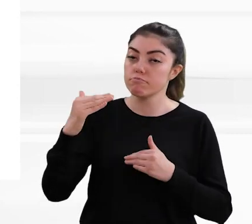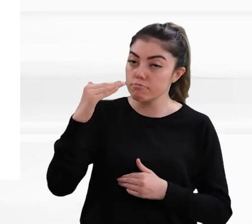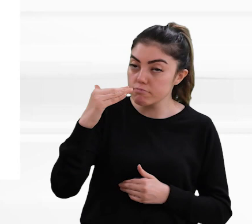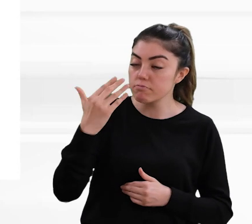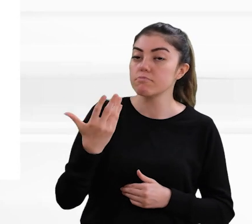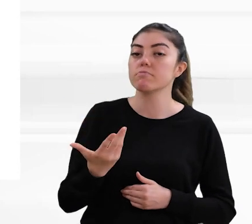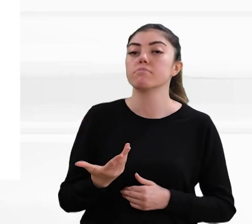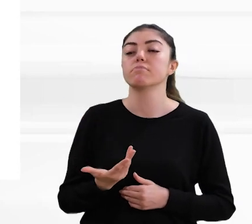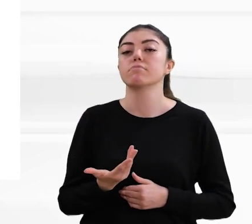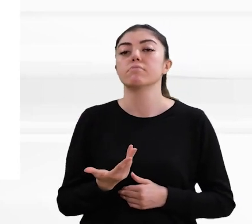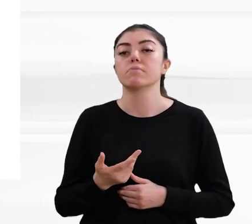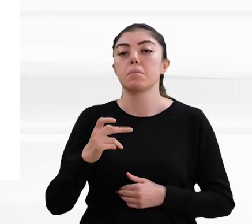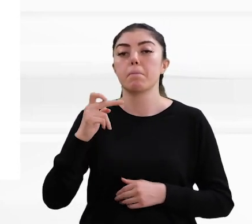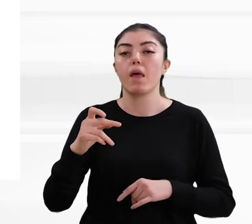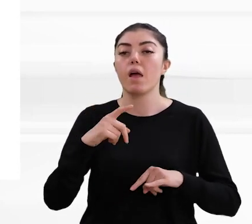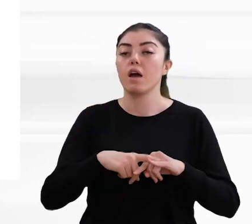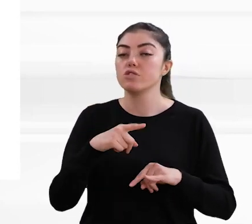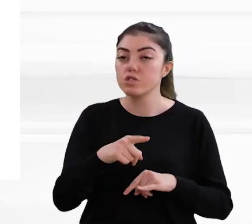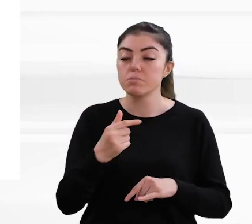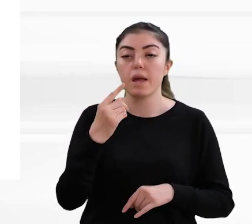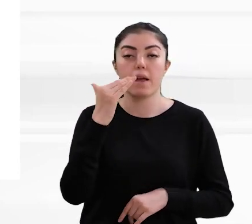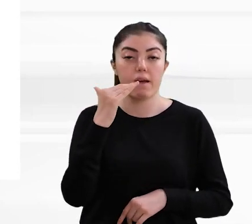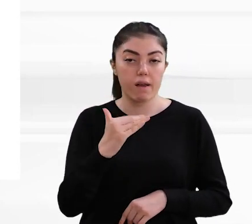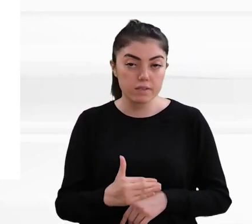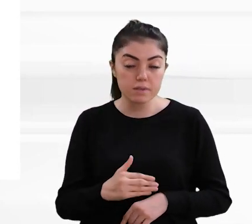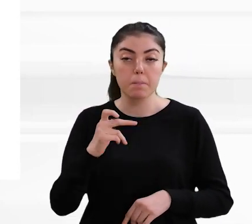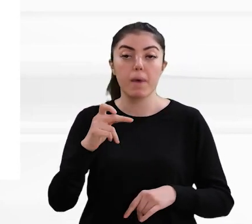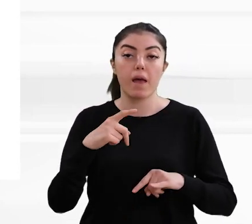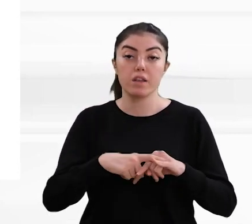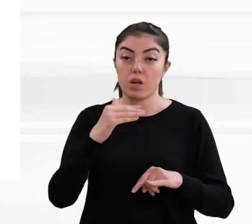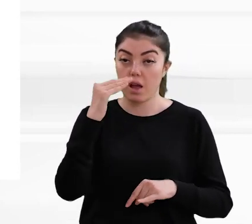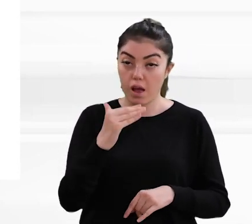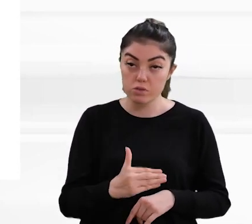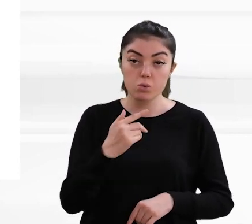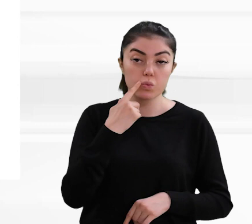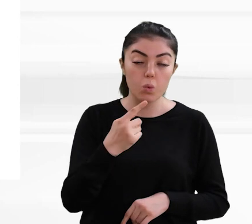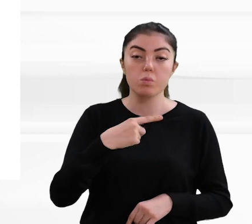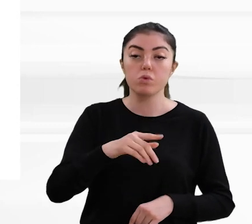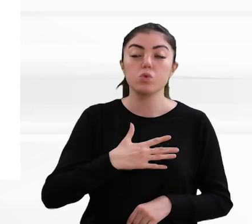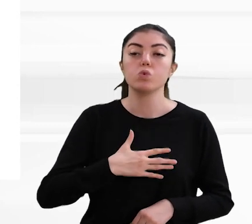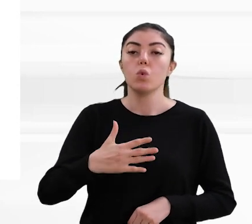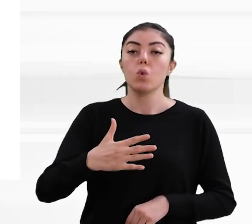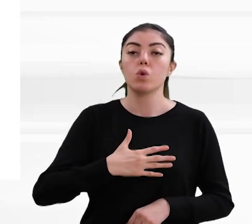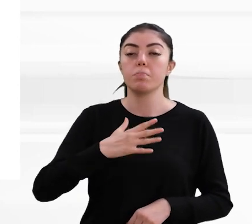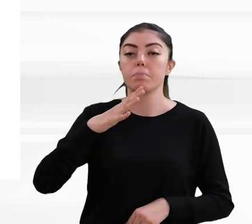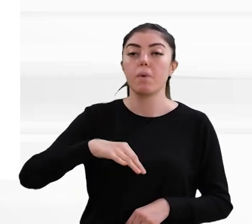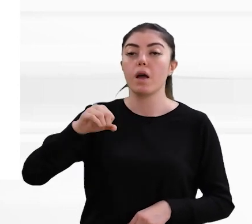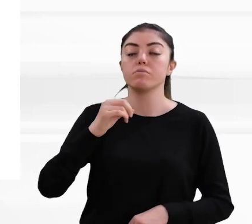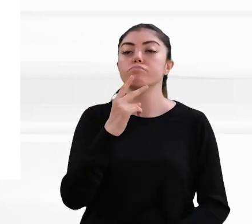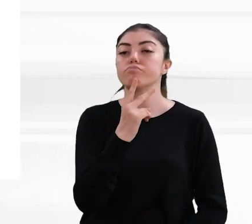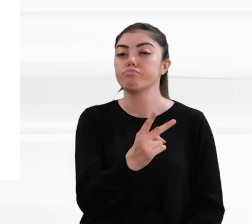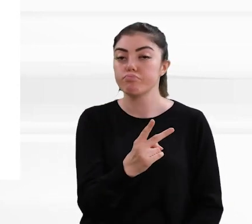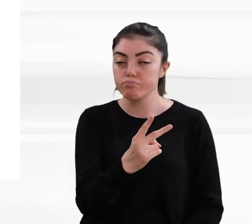artar yani ph ı azalır pH azaldığında bu solunum Merkezi